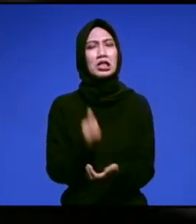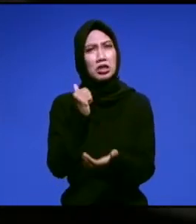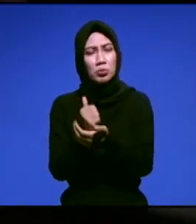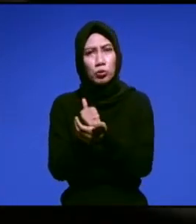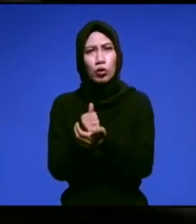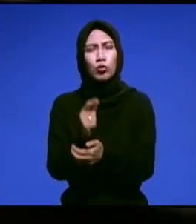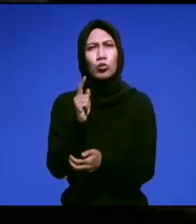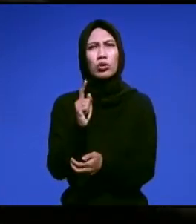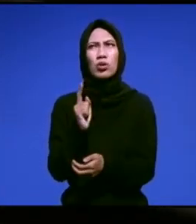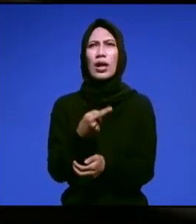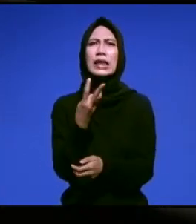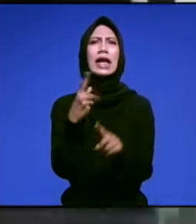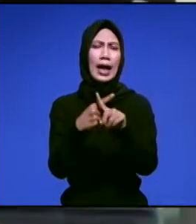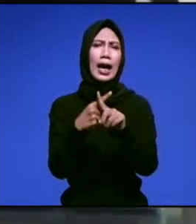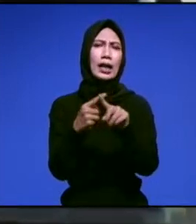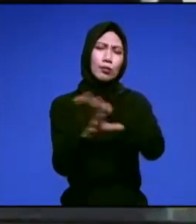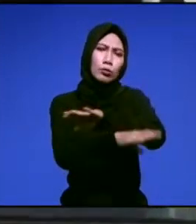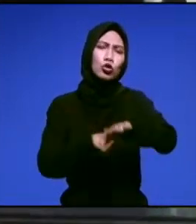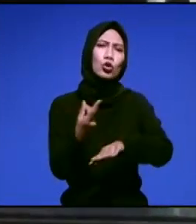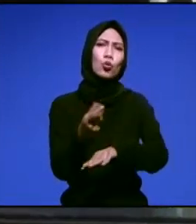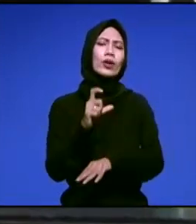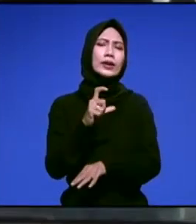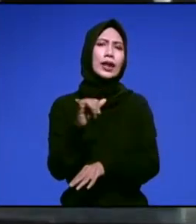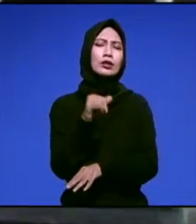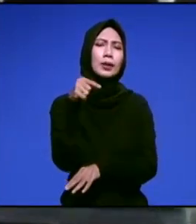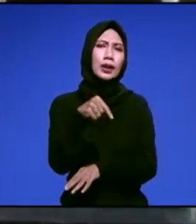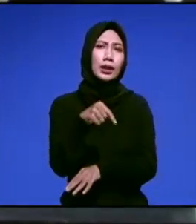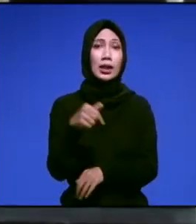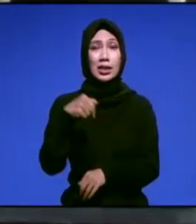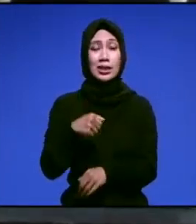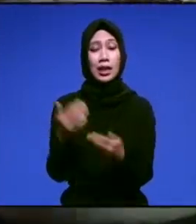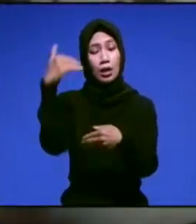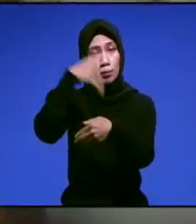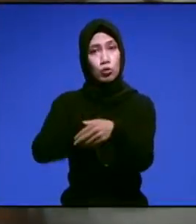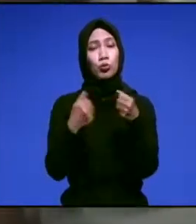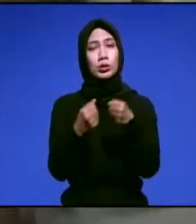dilakukan sebanyak 3 kali. Ia kini terancam hukuman 7 tahun penjara.